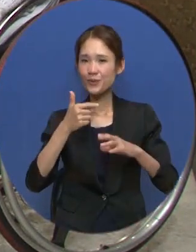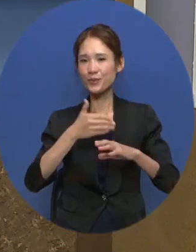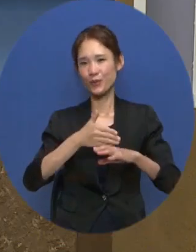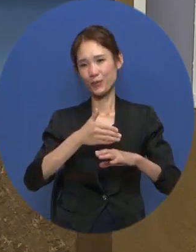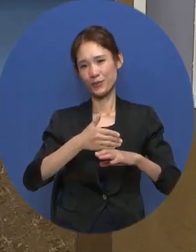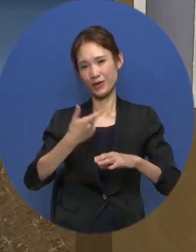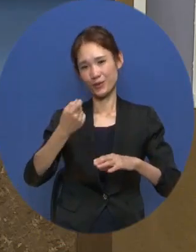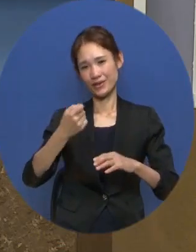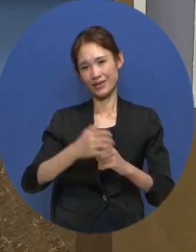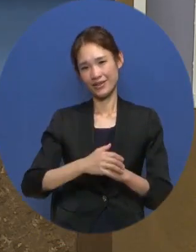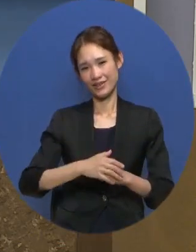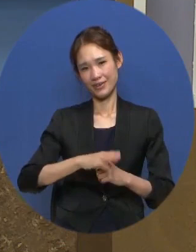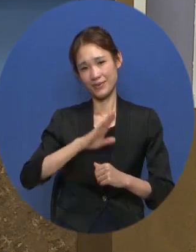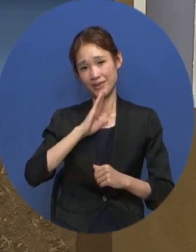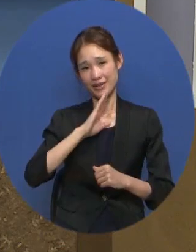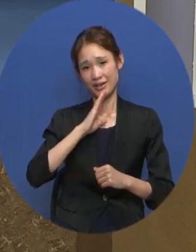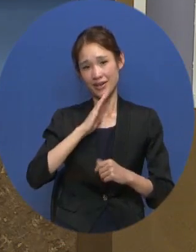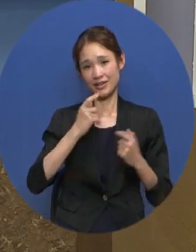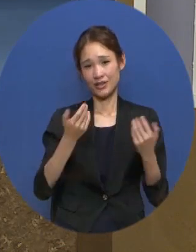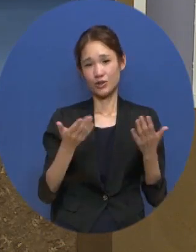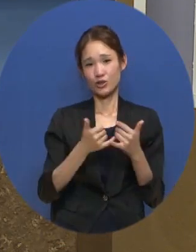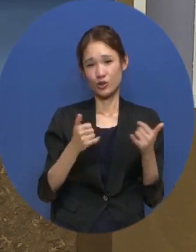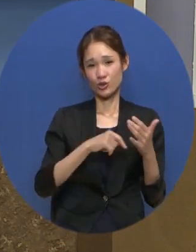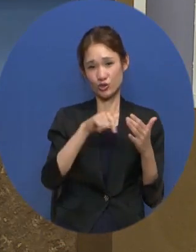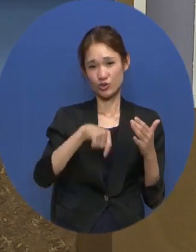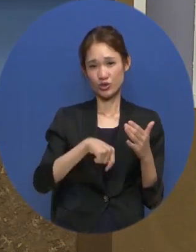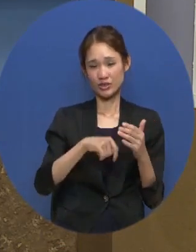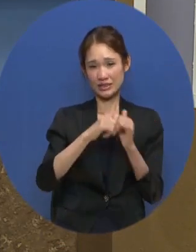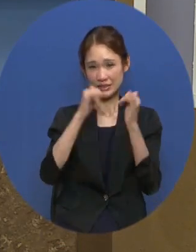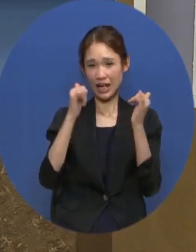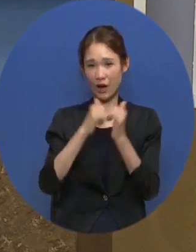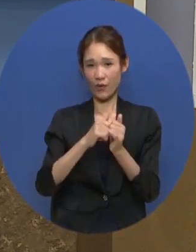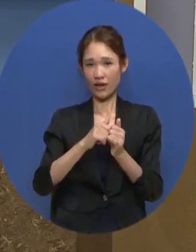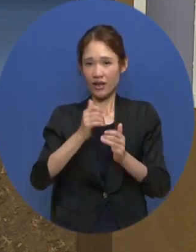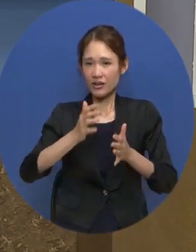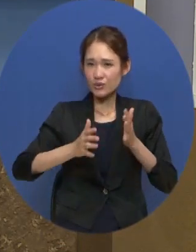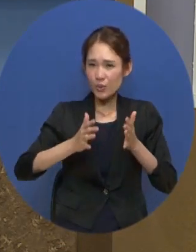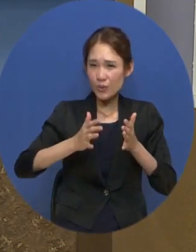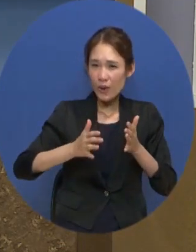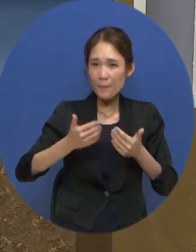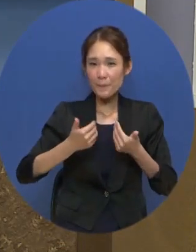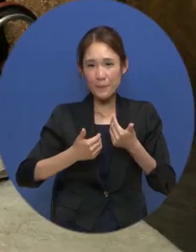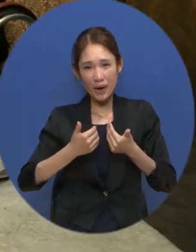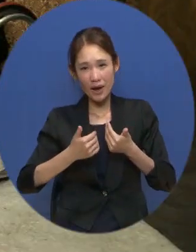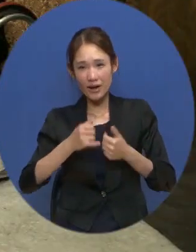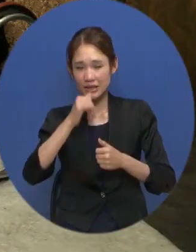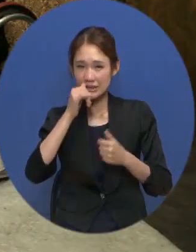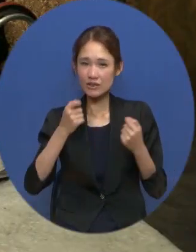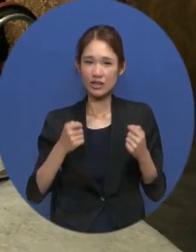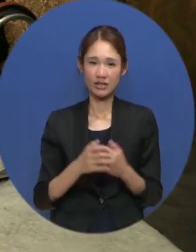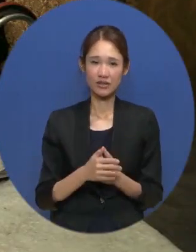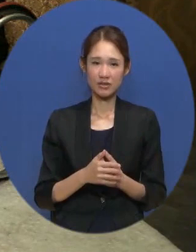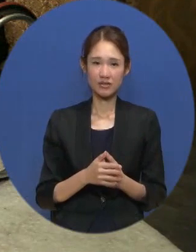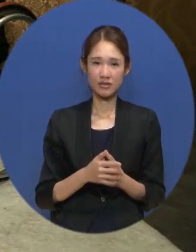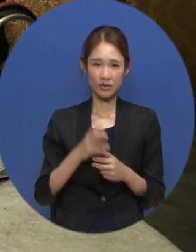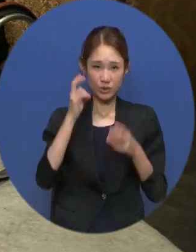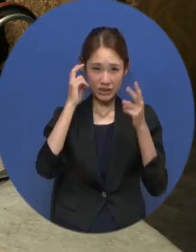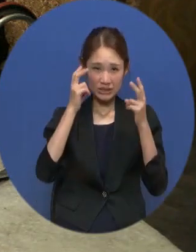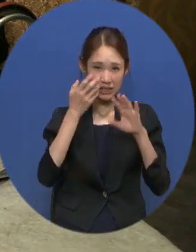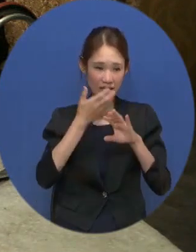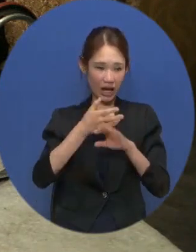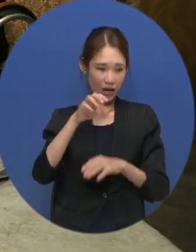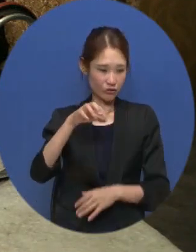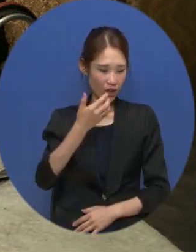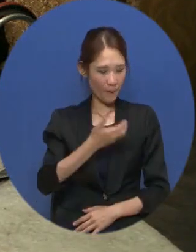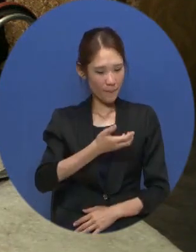해요. 그런데 또 이제 그런 직원분들 중에는 사회 초년생 분들도 계실 것 같거든요. 예. 네. 직장을 다른 데서